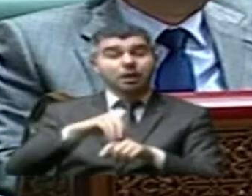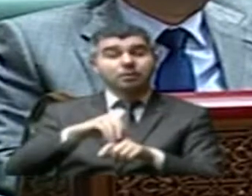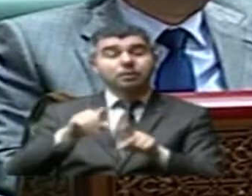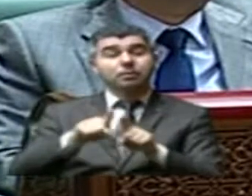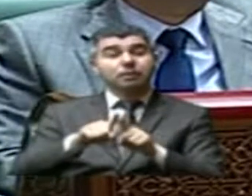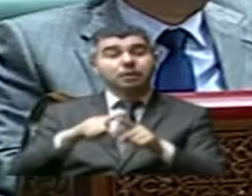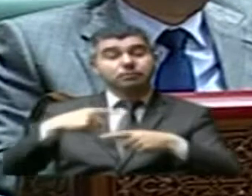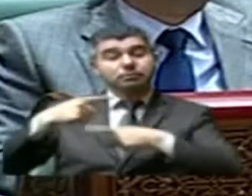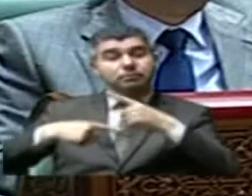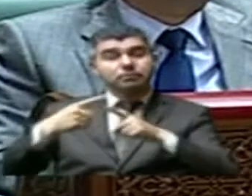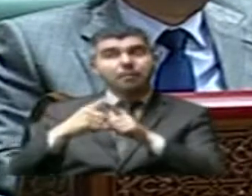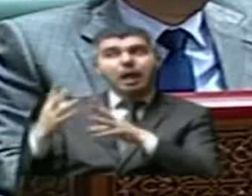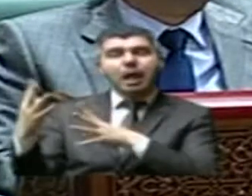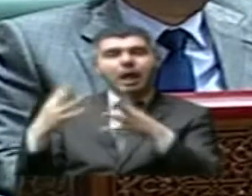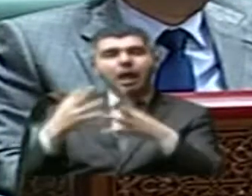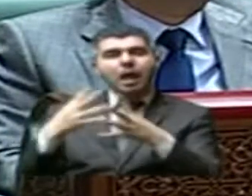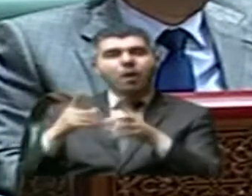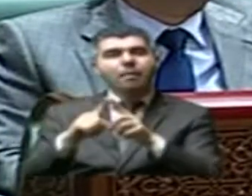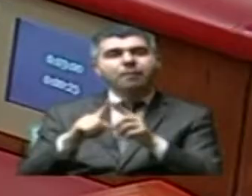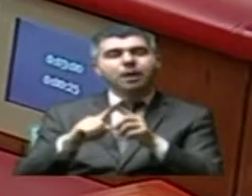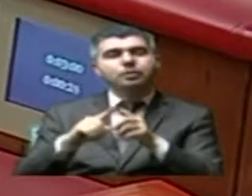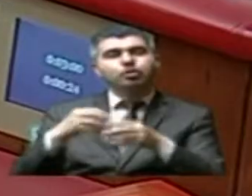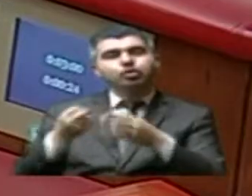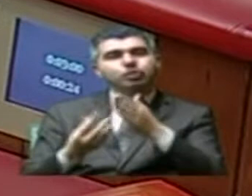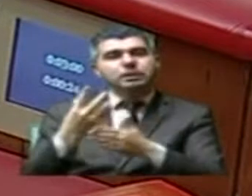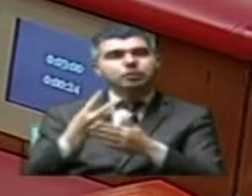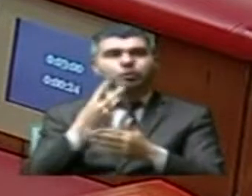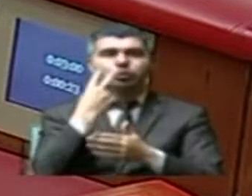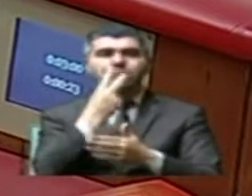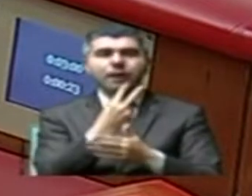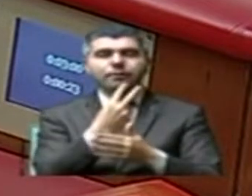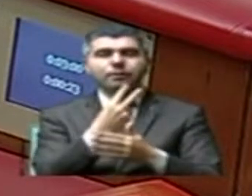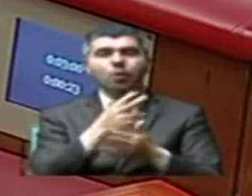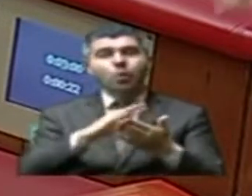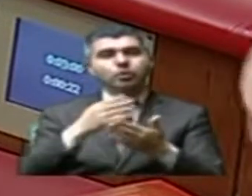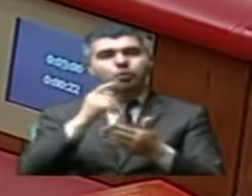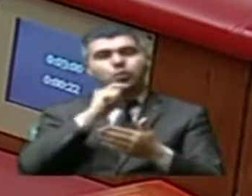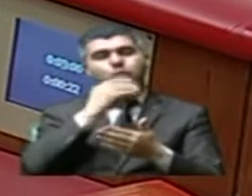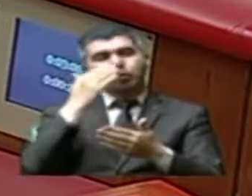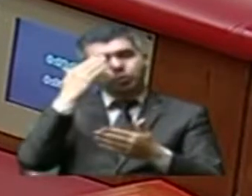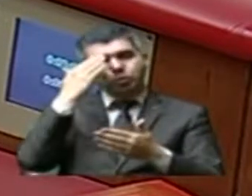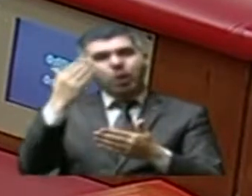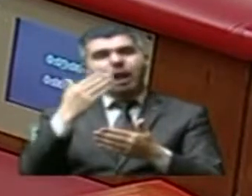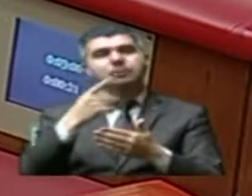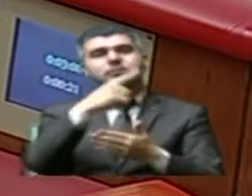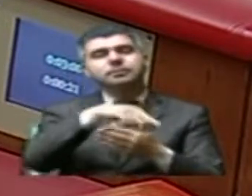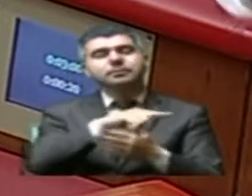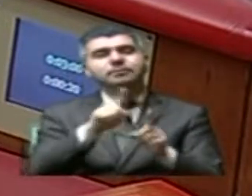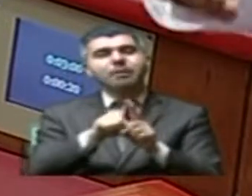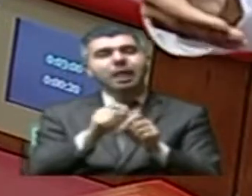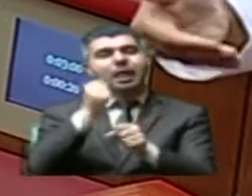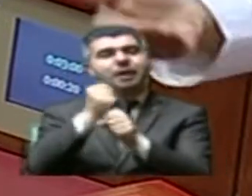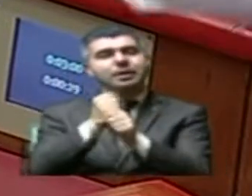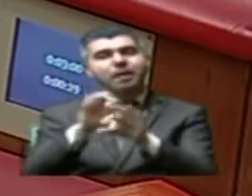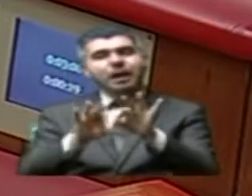محطة قياس جودة الهواء. بالتالي حنا كنشكروا جميع الساهرين، هذه مناسبة باش نشكر جميع الساهرين على هذا